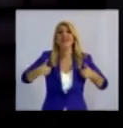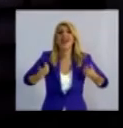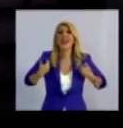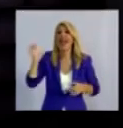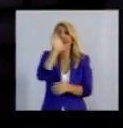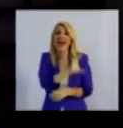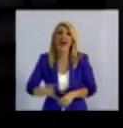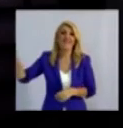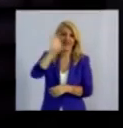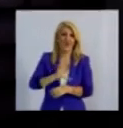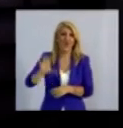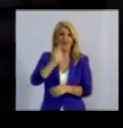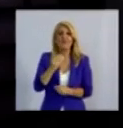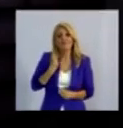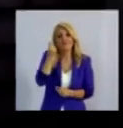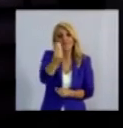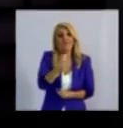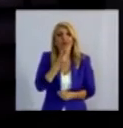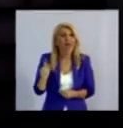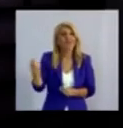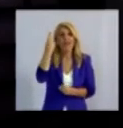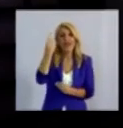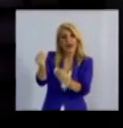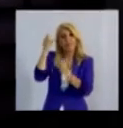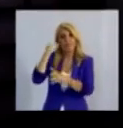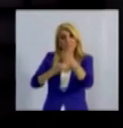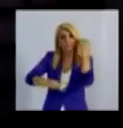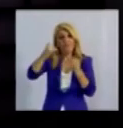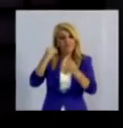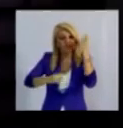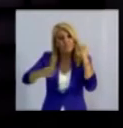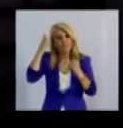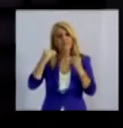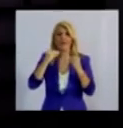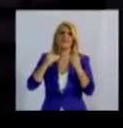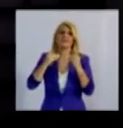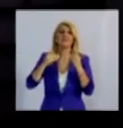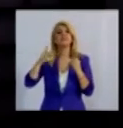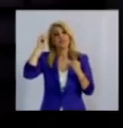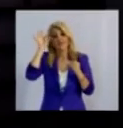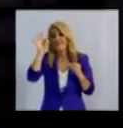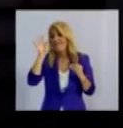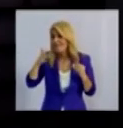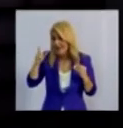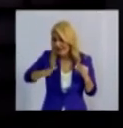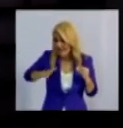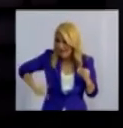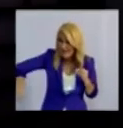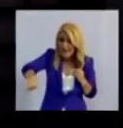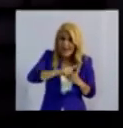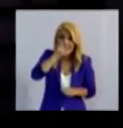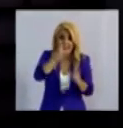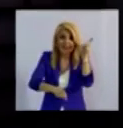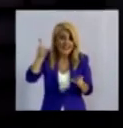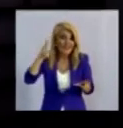ευκαιριών μάθησης στη συνείδηση όλων μας ως κεκτημένων της Ευρώπης. Οι ίδιοι οι συμμετέχοντες του προγράμματος Erasmus Plus